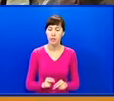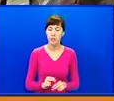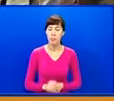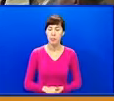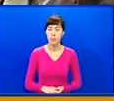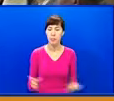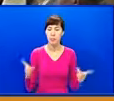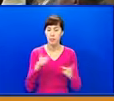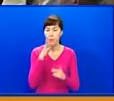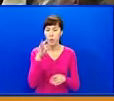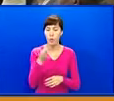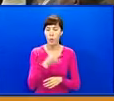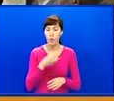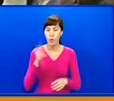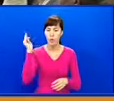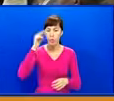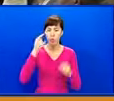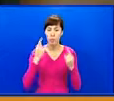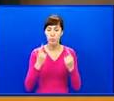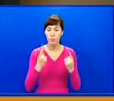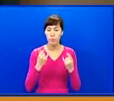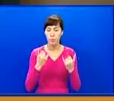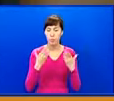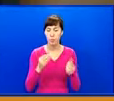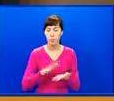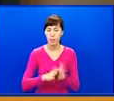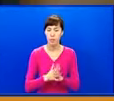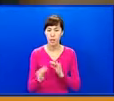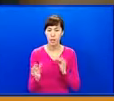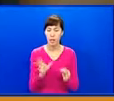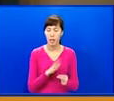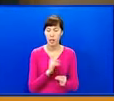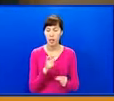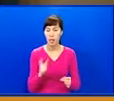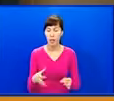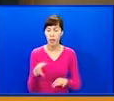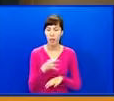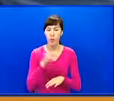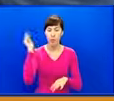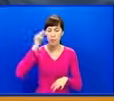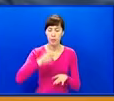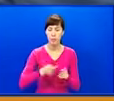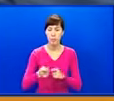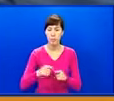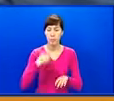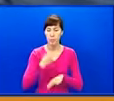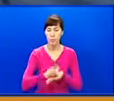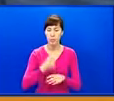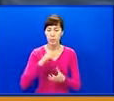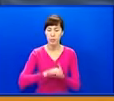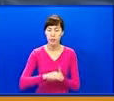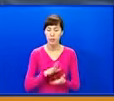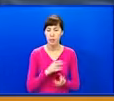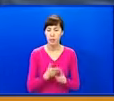кездесу кезінде облысымыздағы білімнің бүгінгі жайы да сөз болды. Онымен жиналғандарды облыстық білім басқармасының басшысы таныстырды.